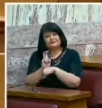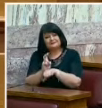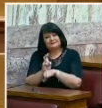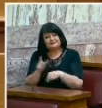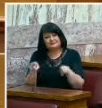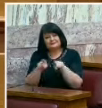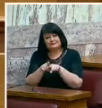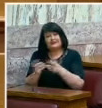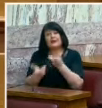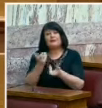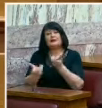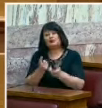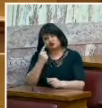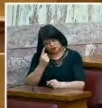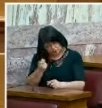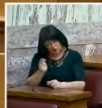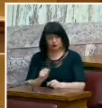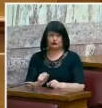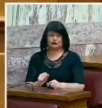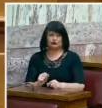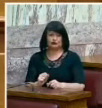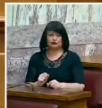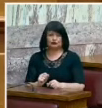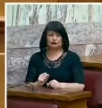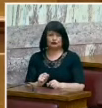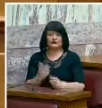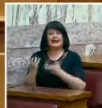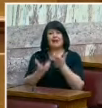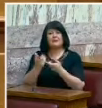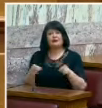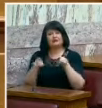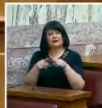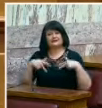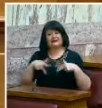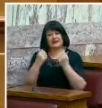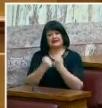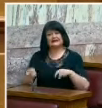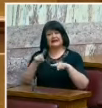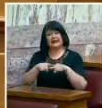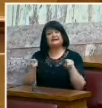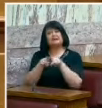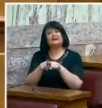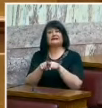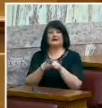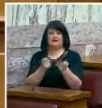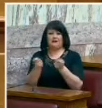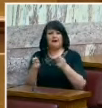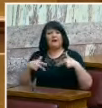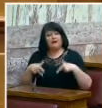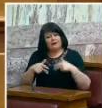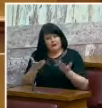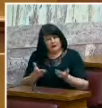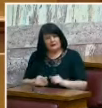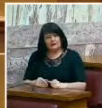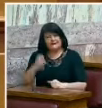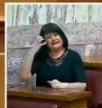Σας θυμίζω ότι συγκυβερνάτε με τον κύριο Πάνο Καμένο και τους ανεξάρτητους Έλληνες. Ναι, θέλετε να πείτε ότι οι